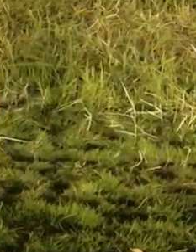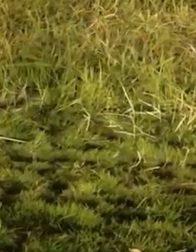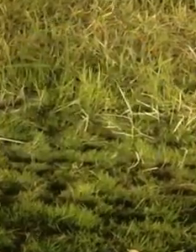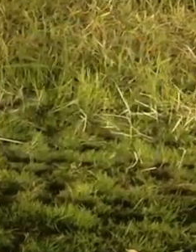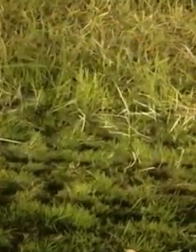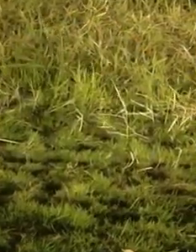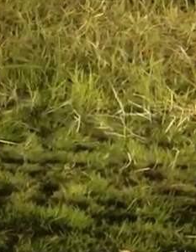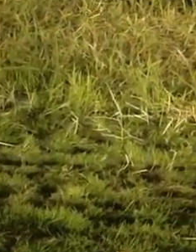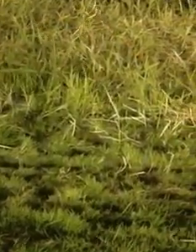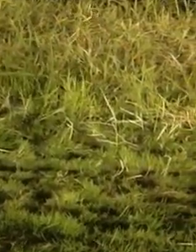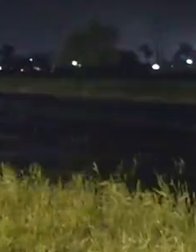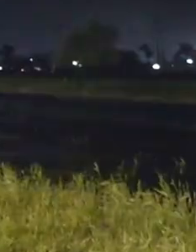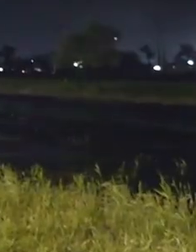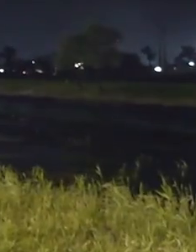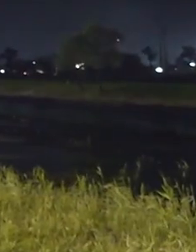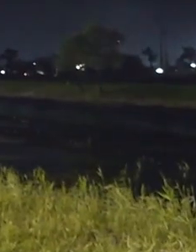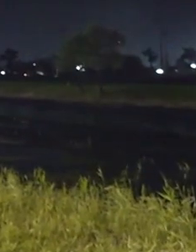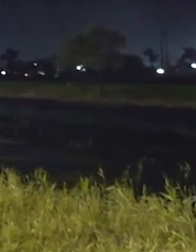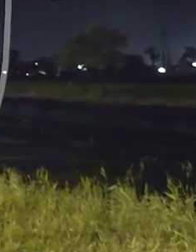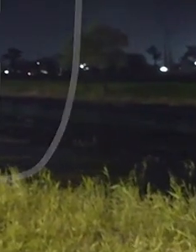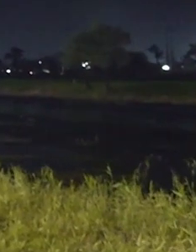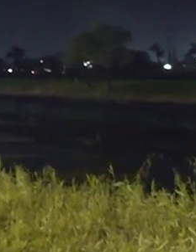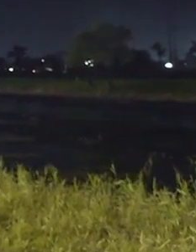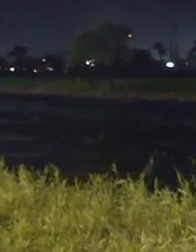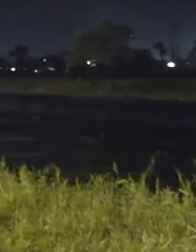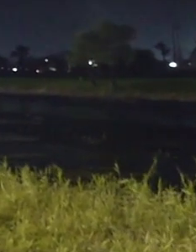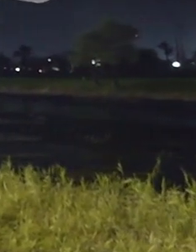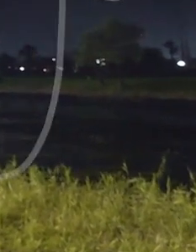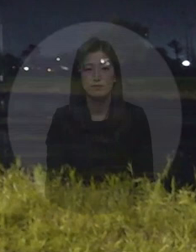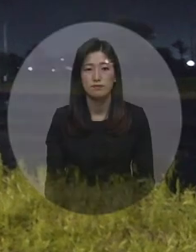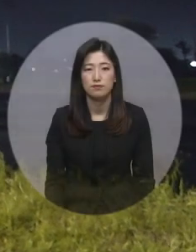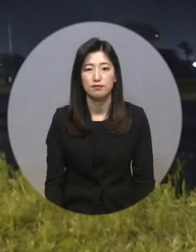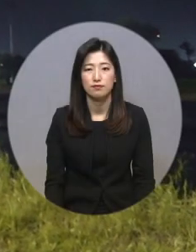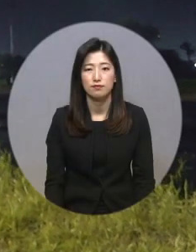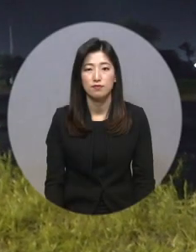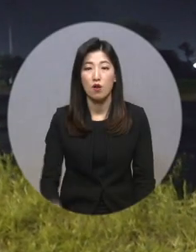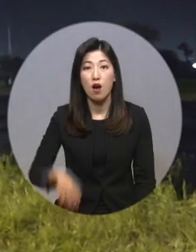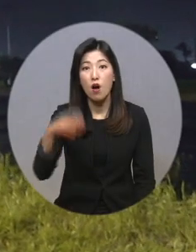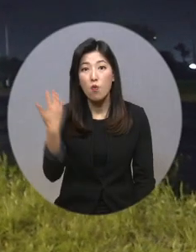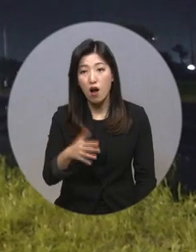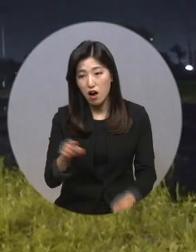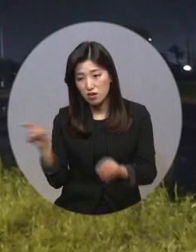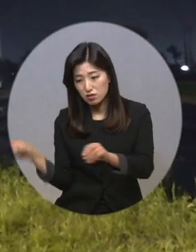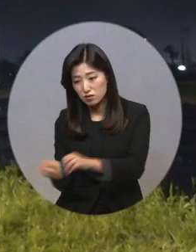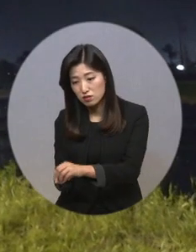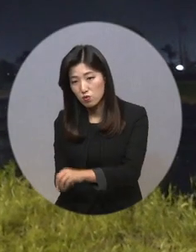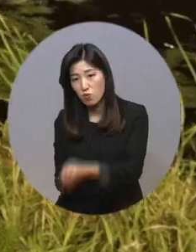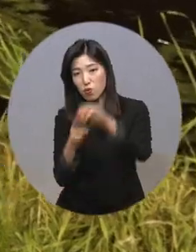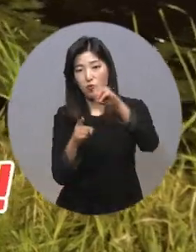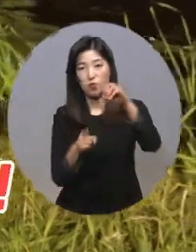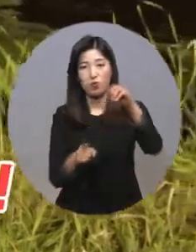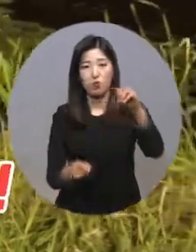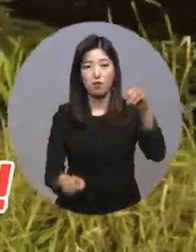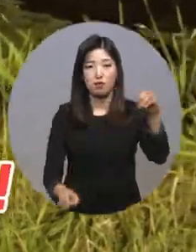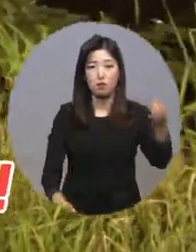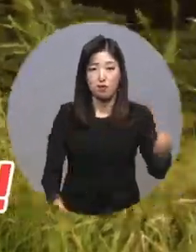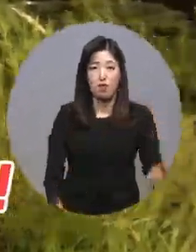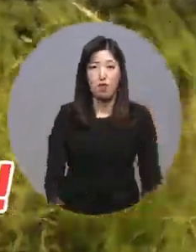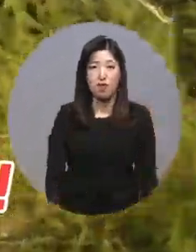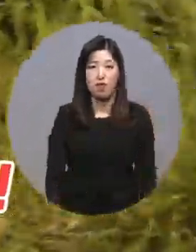아 o 아 아 몰라요 되더라구 아